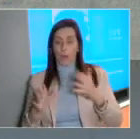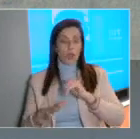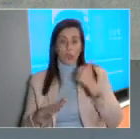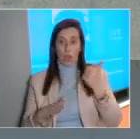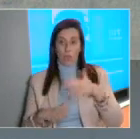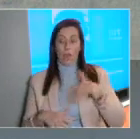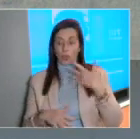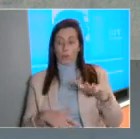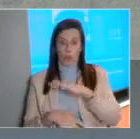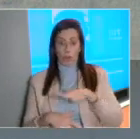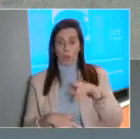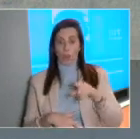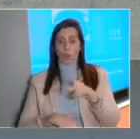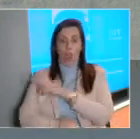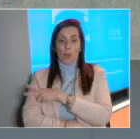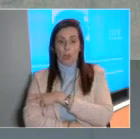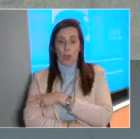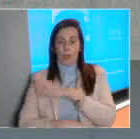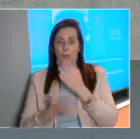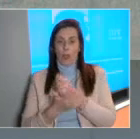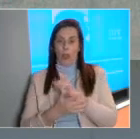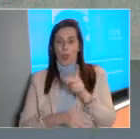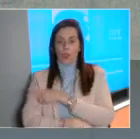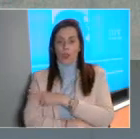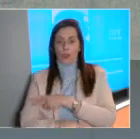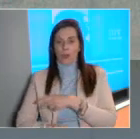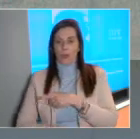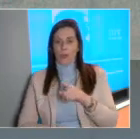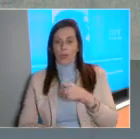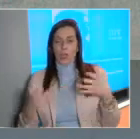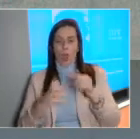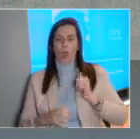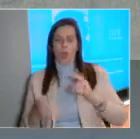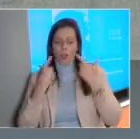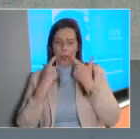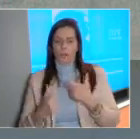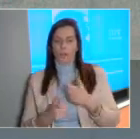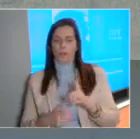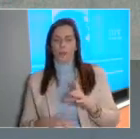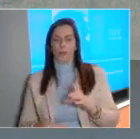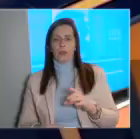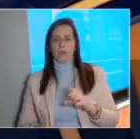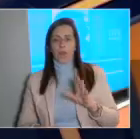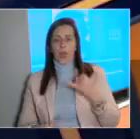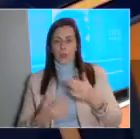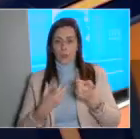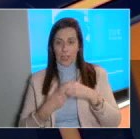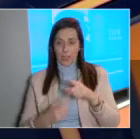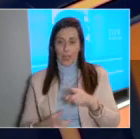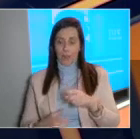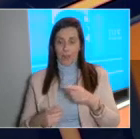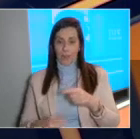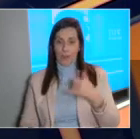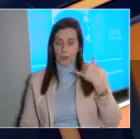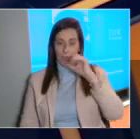שהכי מורגש בשטח, שהמשטרה היא כבר לא משטרה, היא מיליציה. אורי, השנייה, מנסים רגע נקודה, ונצרף אלינו